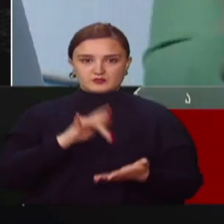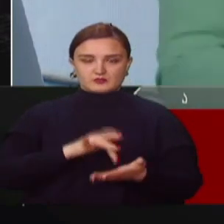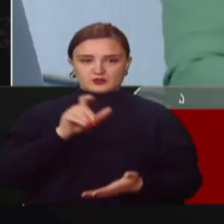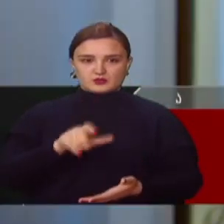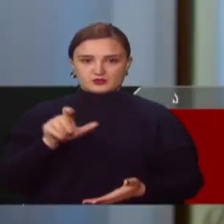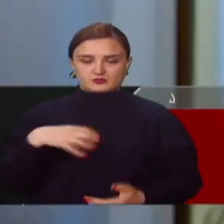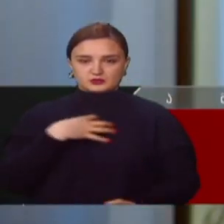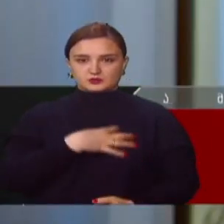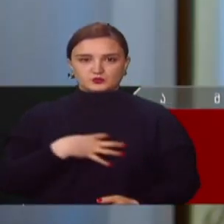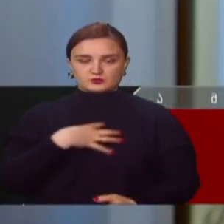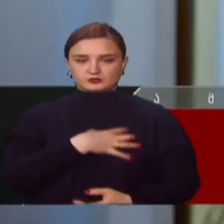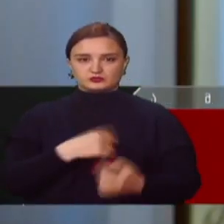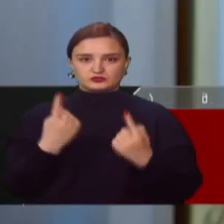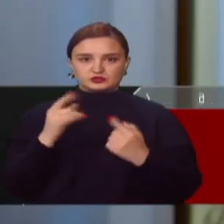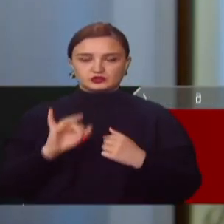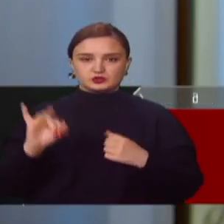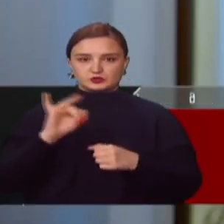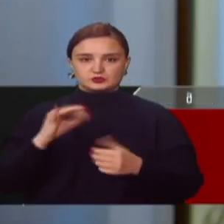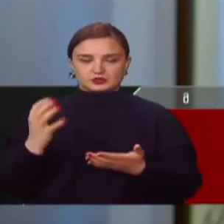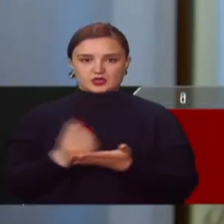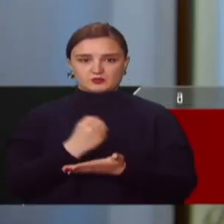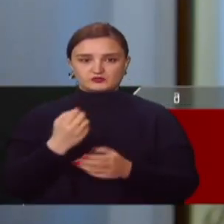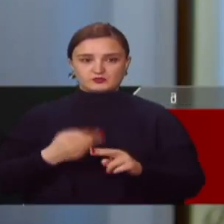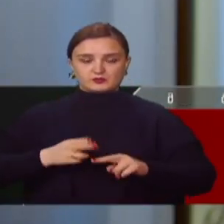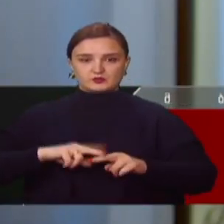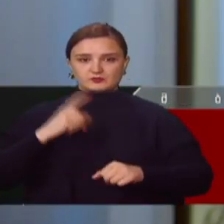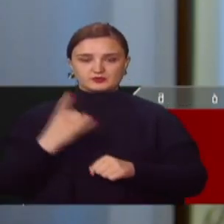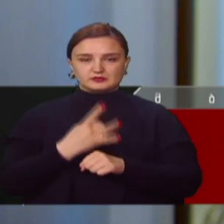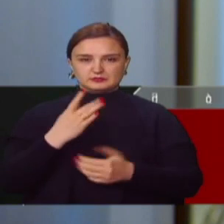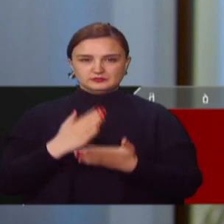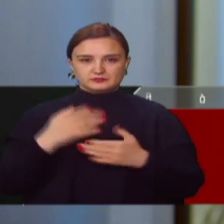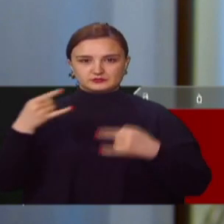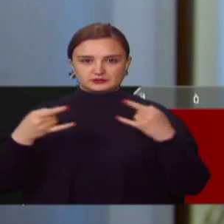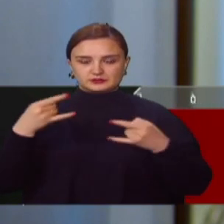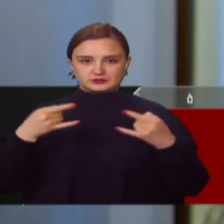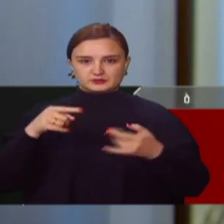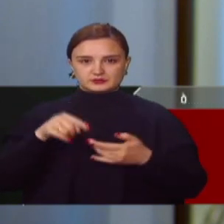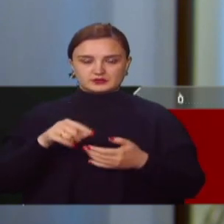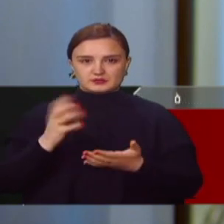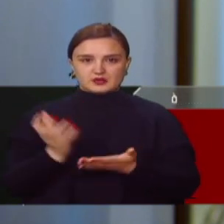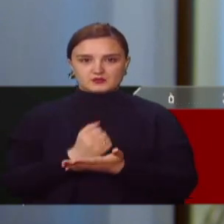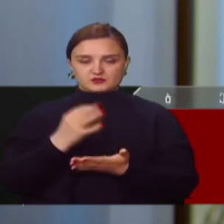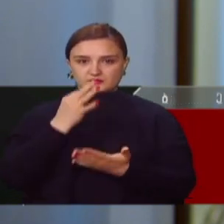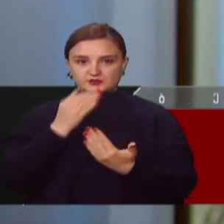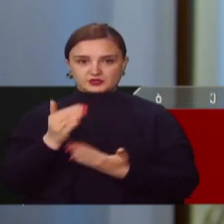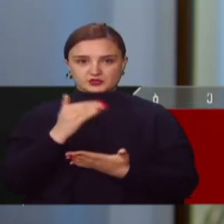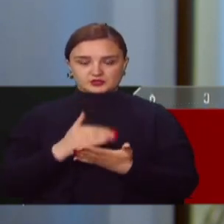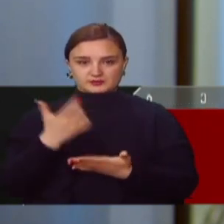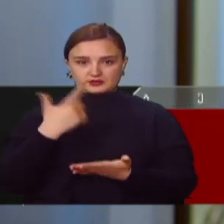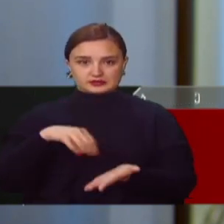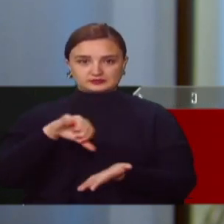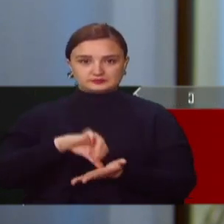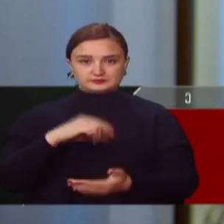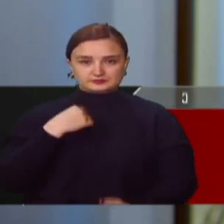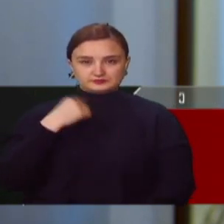mokhalakes umnishnalovanesi istoriuli gamarjoba, amito rom pirlat var etershi ai am gamarjobis shemdeg da me vpikrob